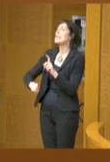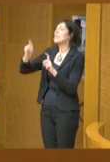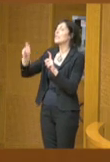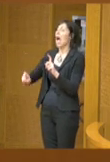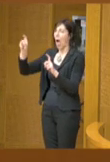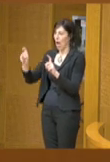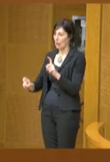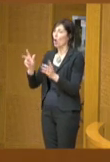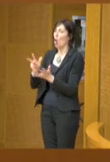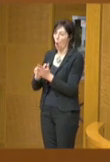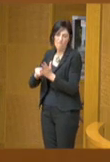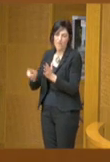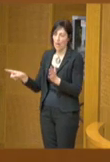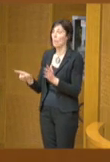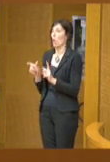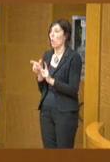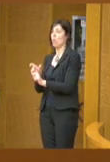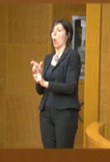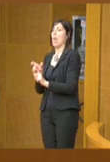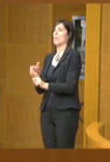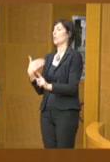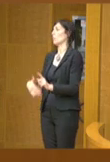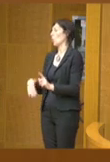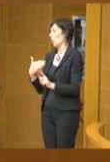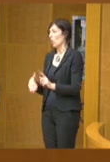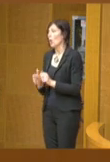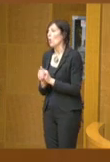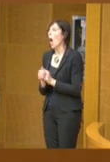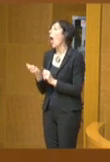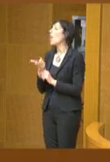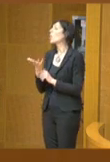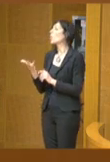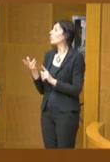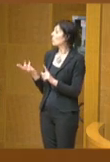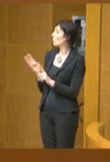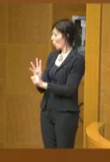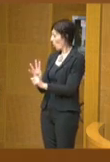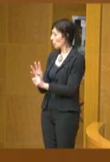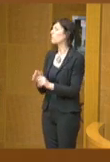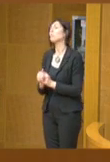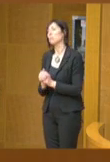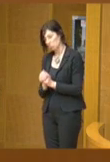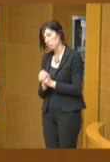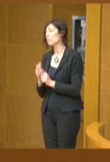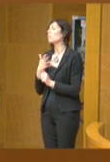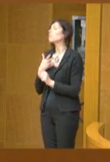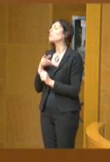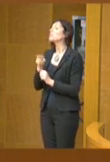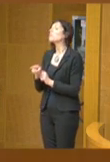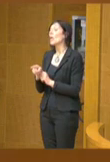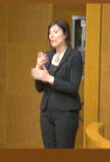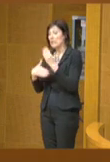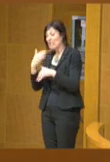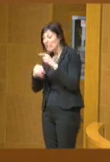alcune rilevazioni ci dicono che la disabilità è associata a un maggior rischio di diventare